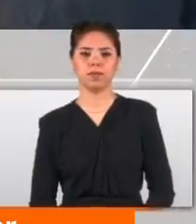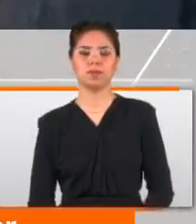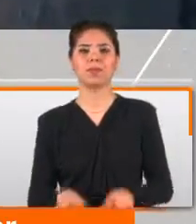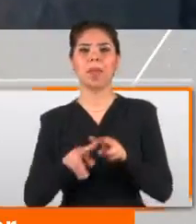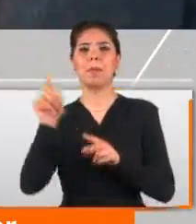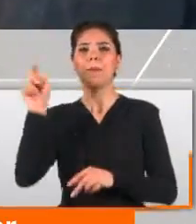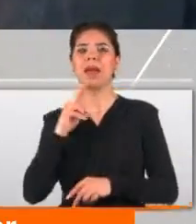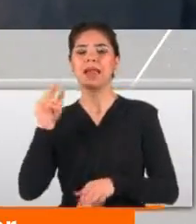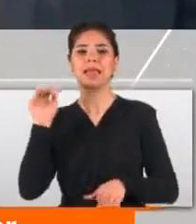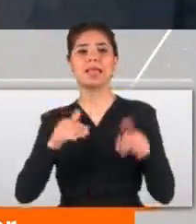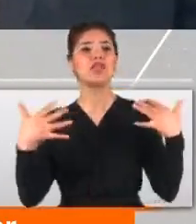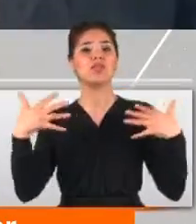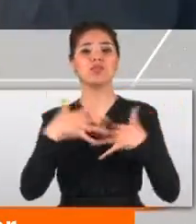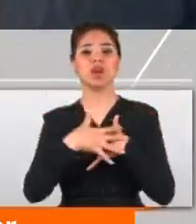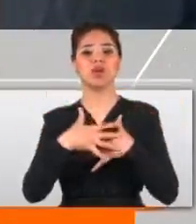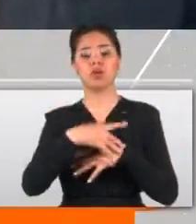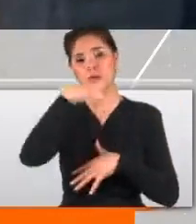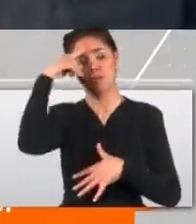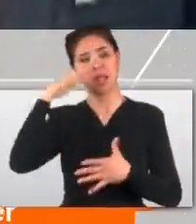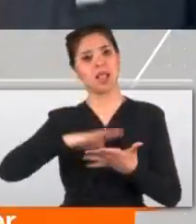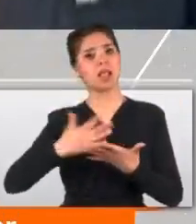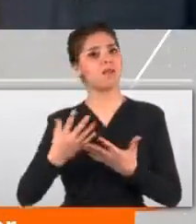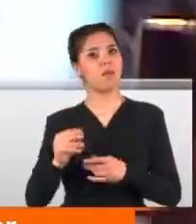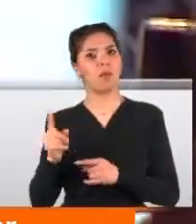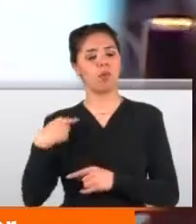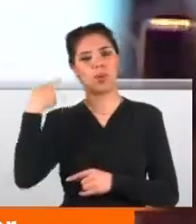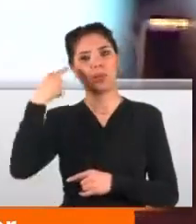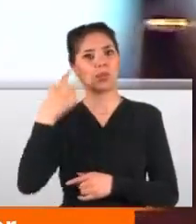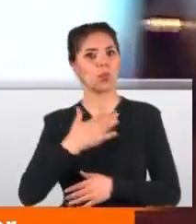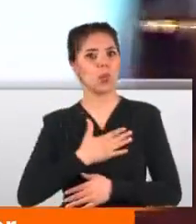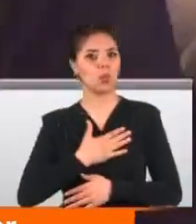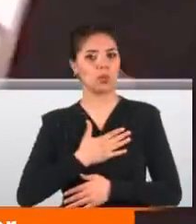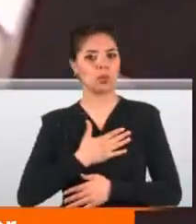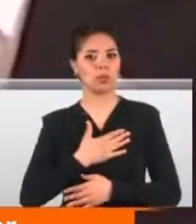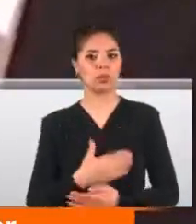Meral Akşener'in seçim gecesi istifa edebileceğini düşünüyorum.